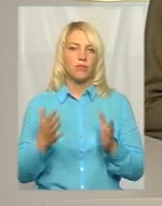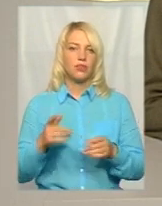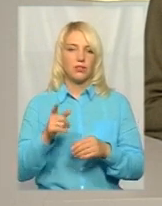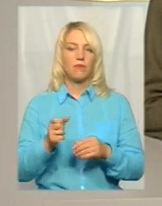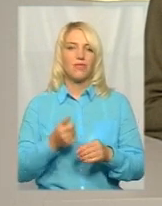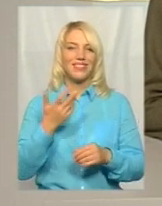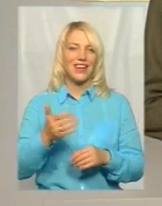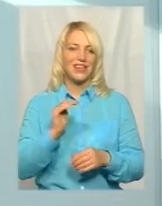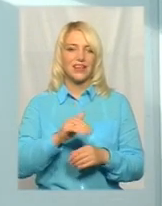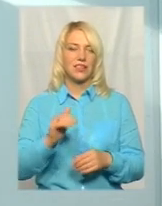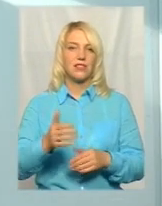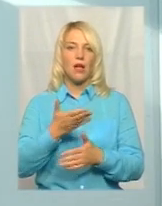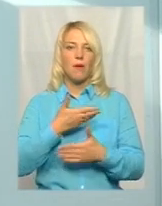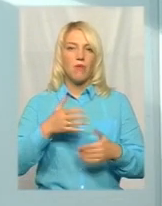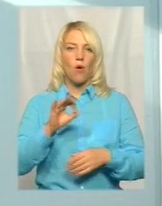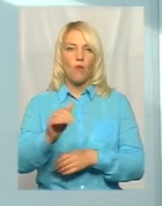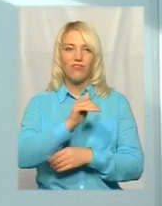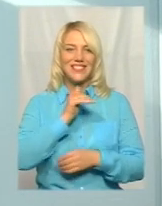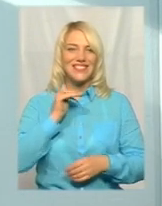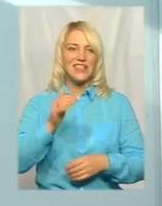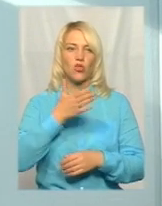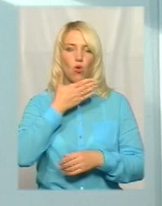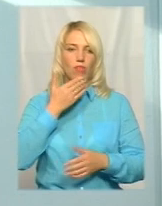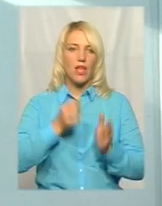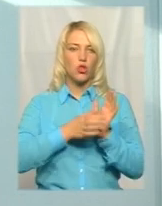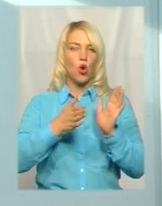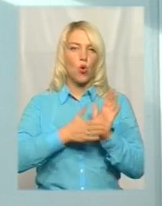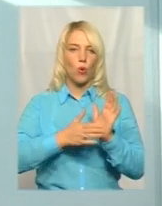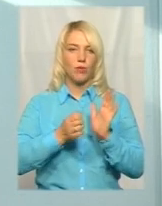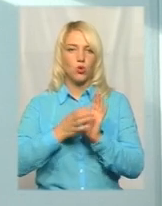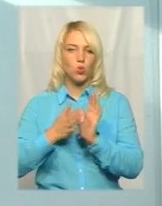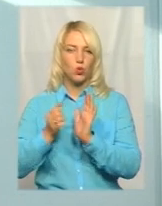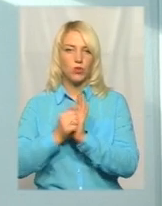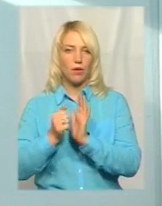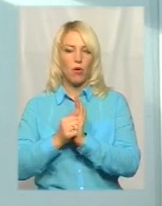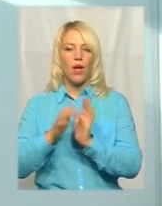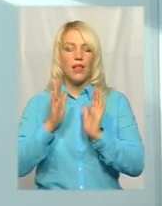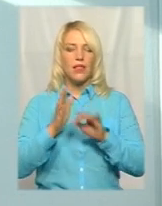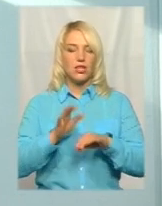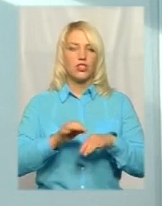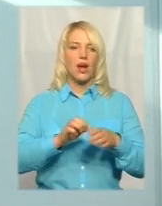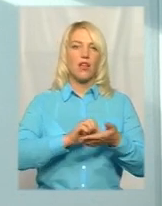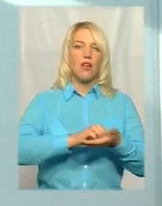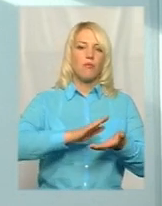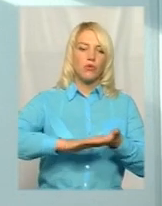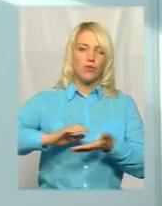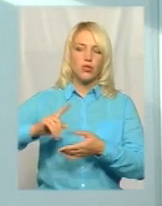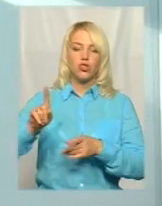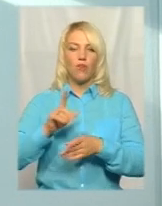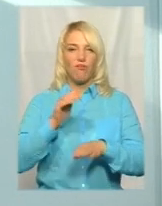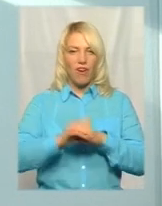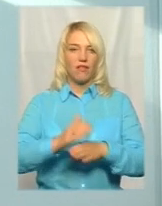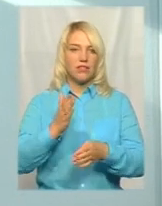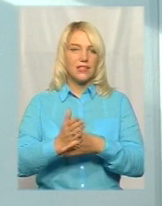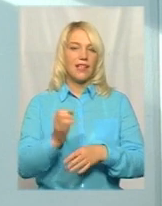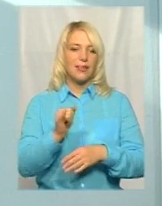просто ми їх офіційно не документуємо, але ще проводимо, фіксуємо ці факти, що вони є, і